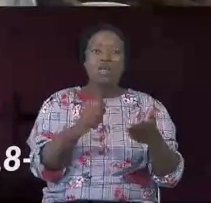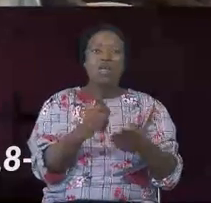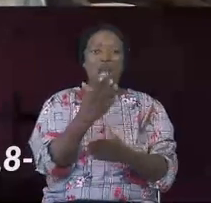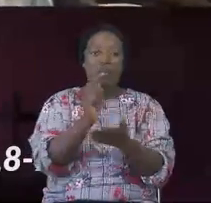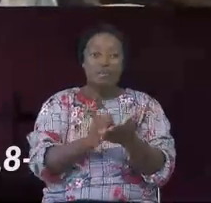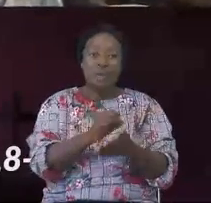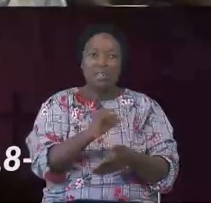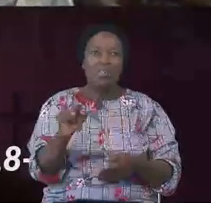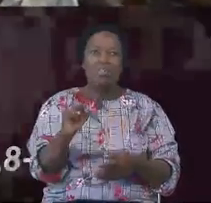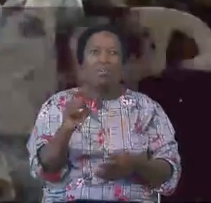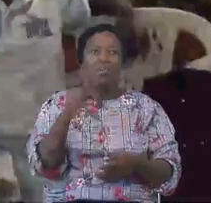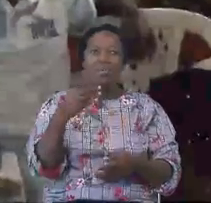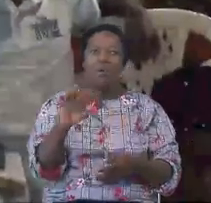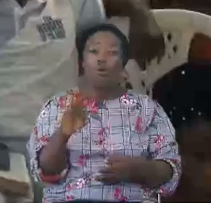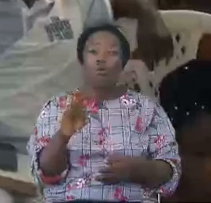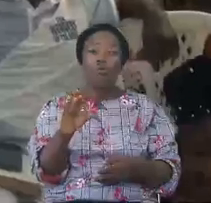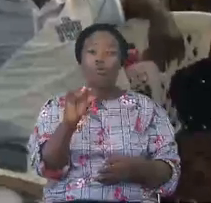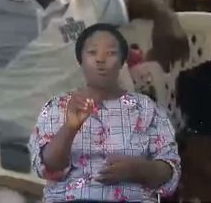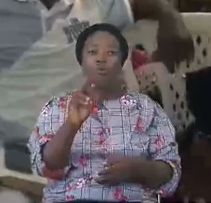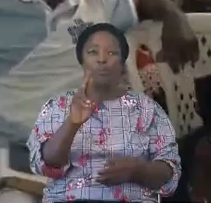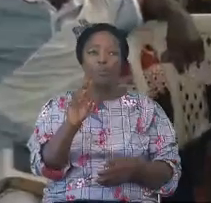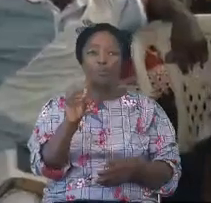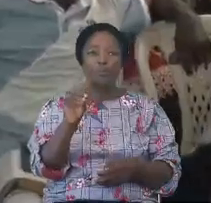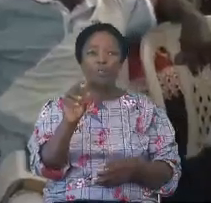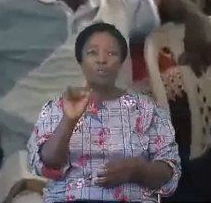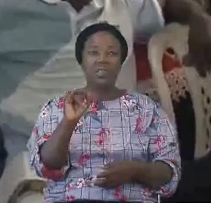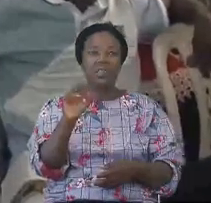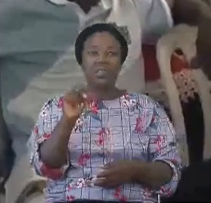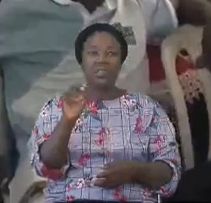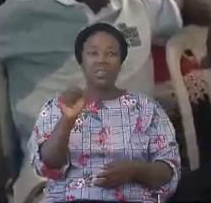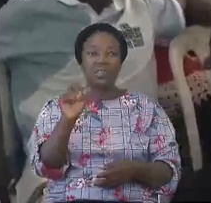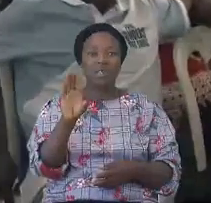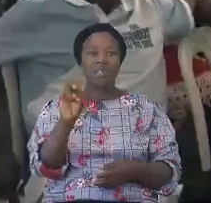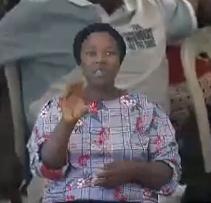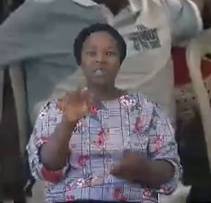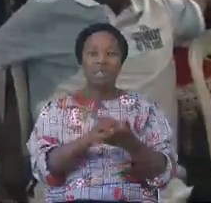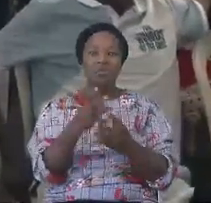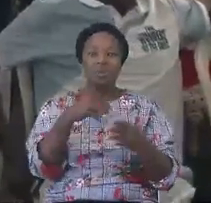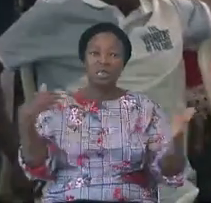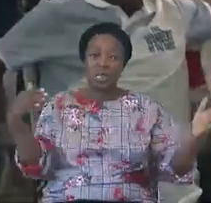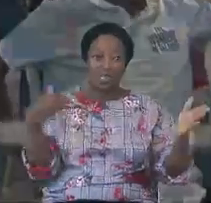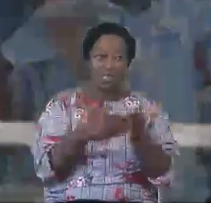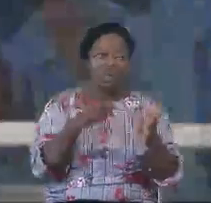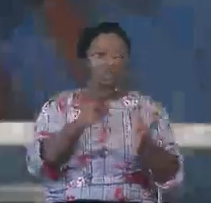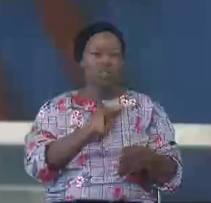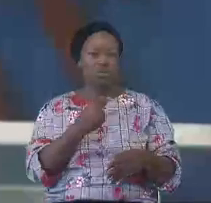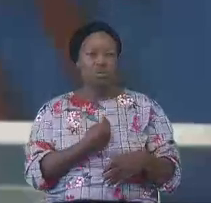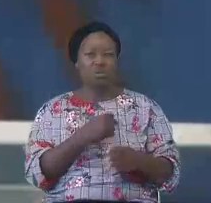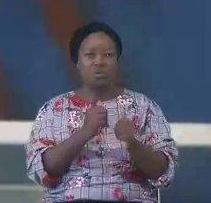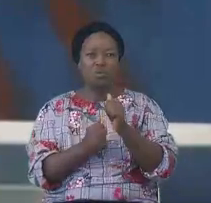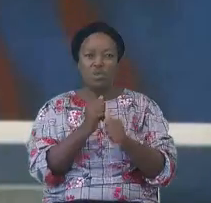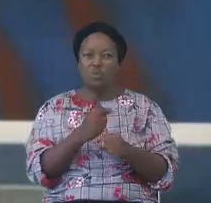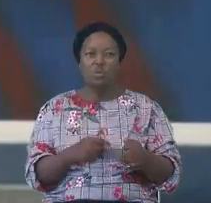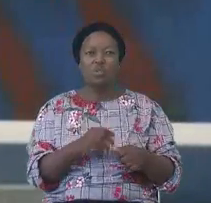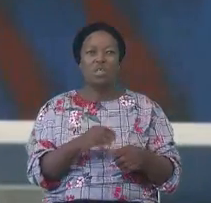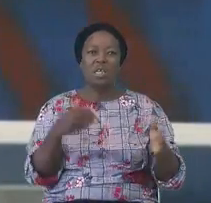verset 14. Il a effacé l'acte dont les ordonnances nous condamnaient et